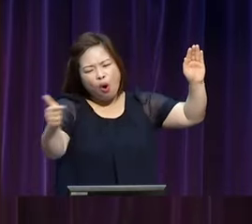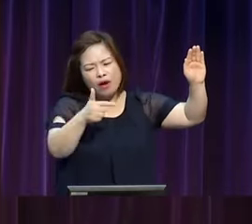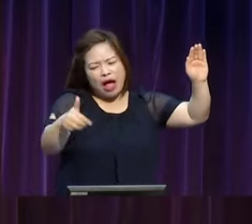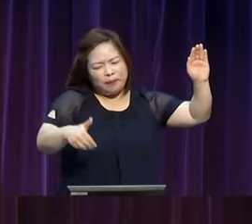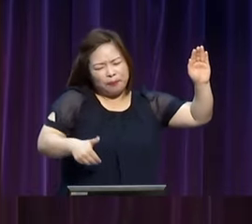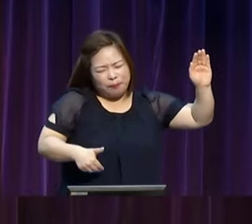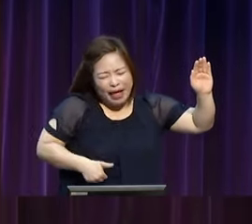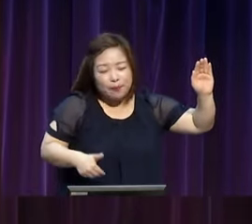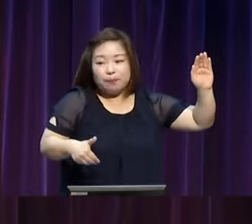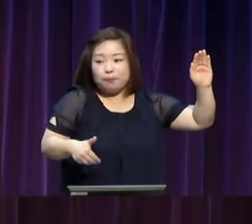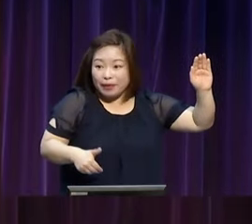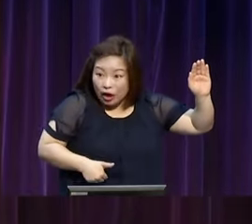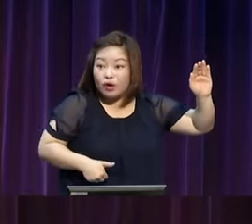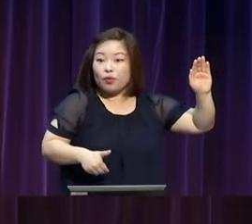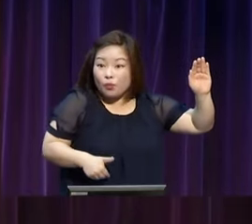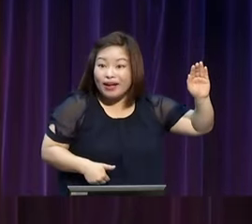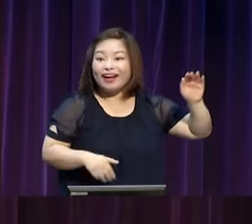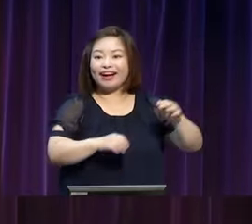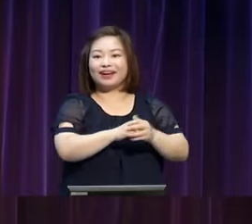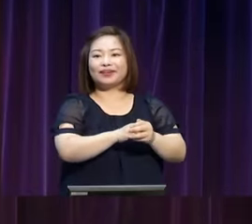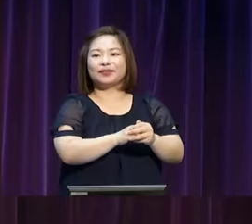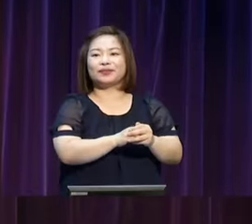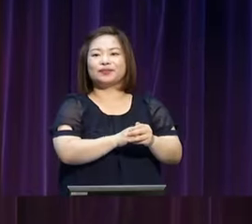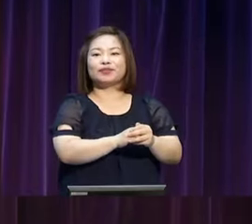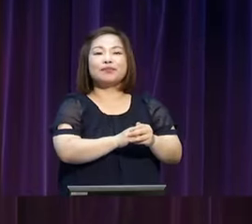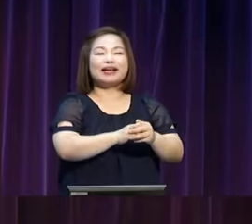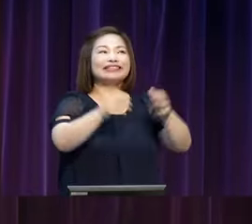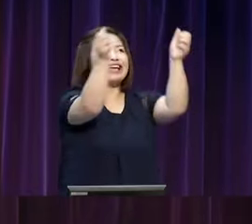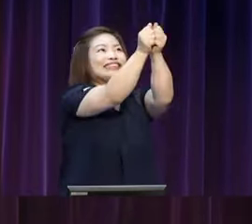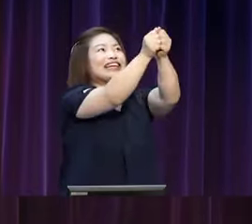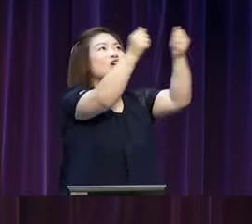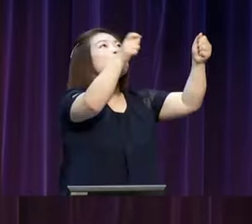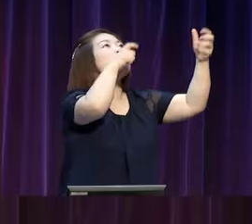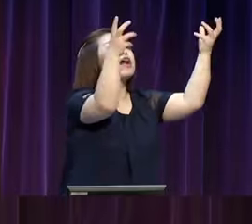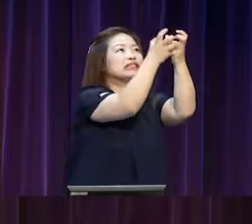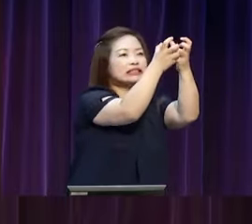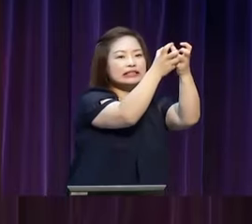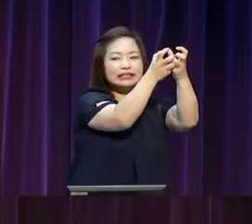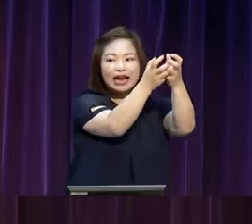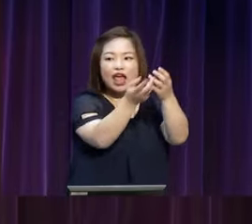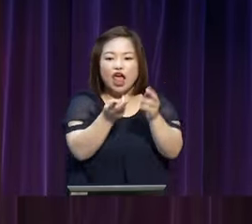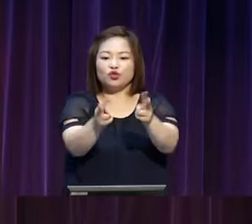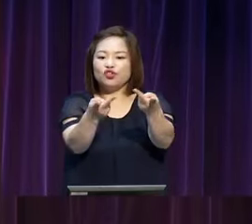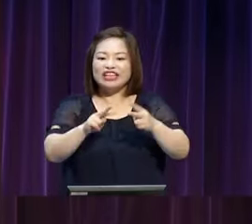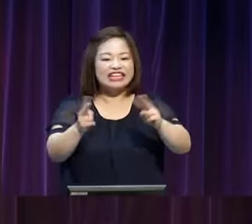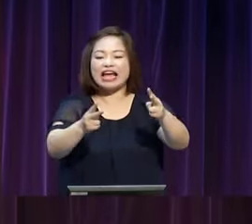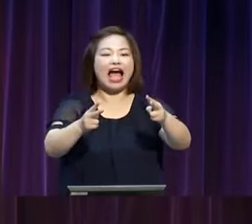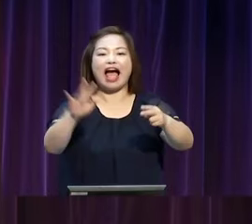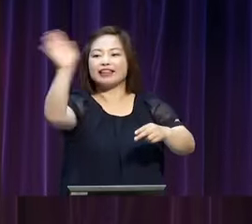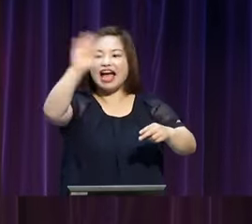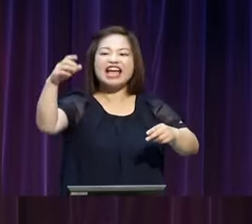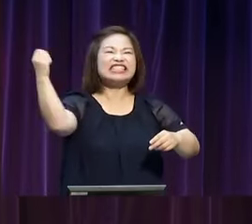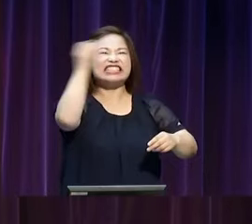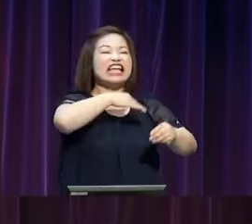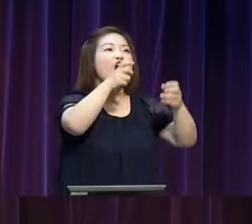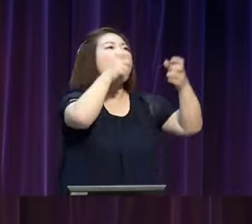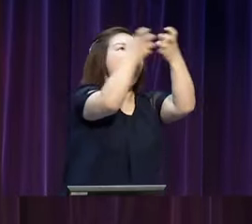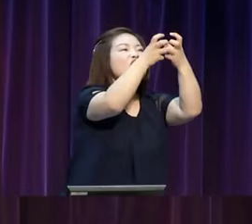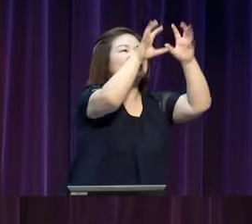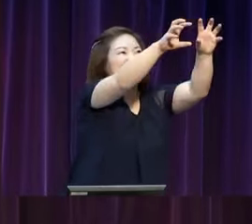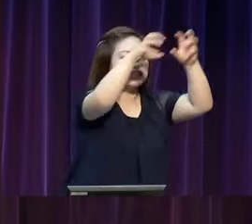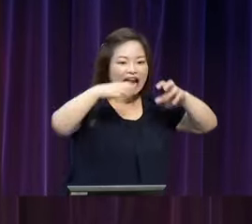이렇게, 배가 고프고 그러잖아요. 그러면 녹여 먹을 시간이 없어. 언 거를